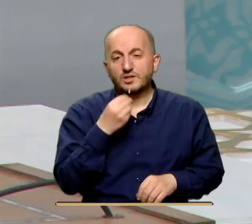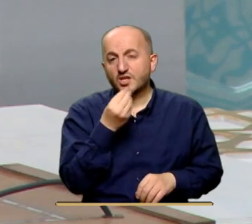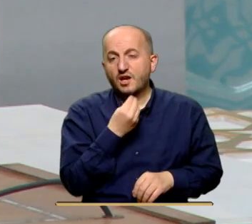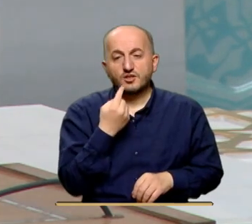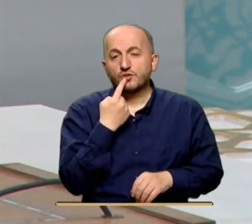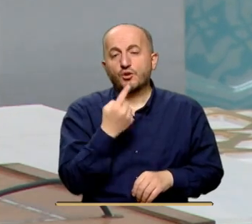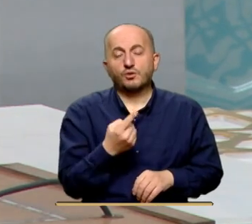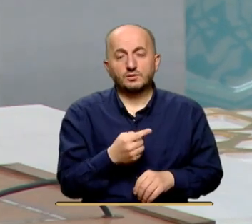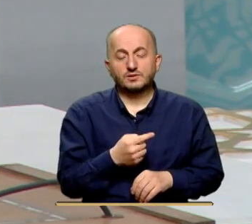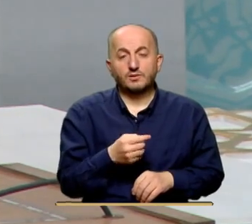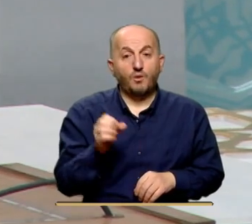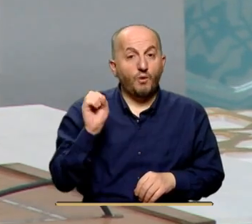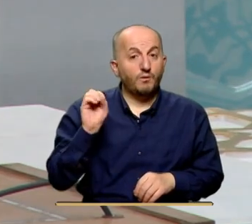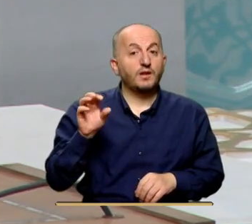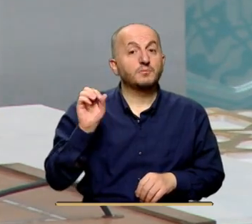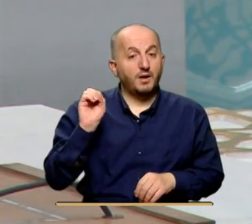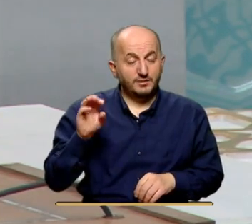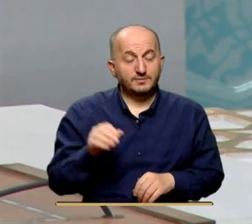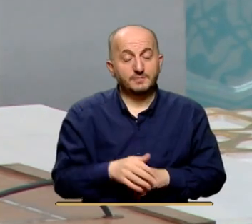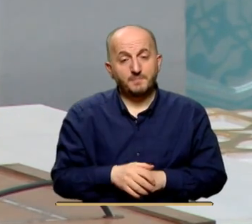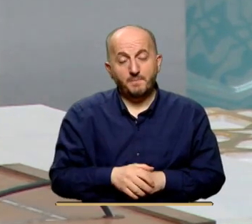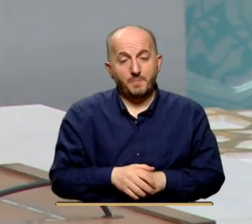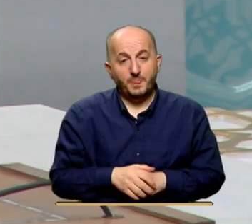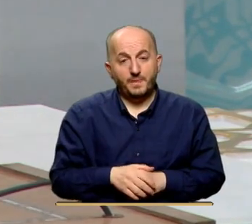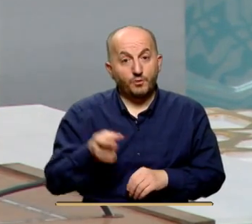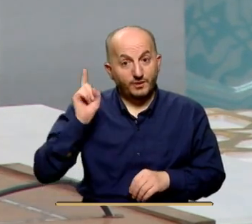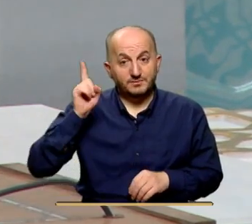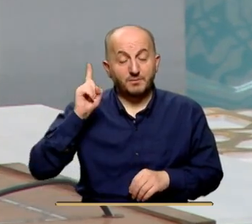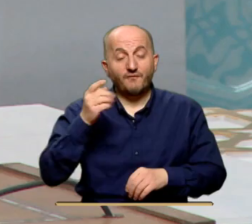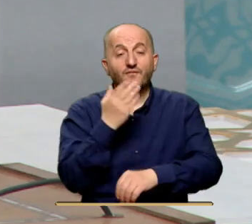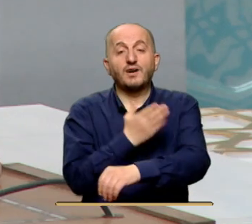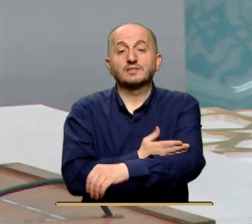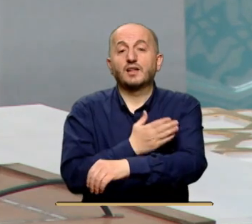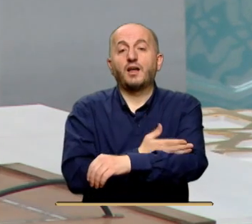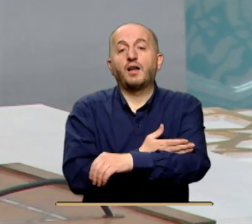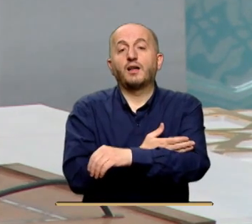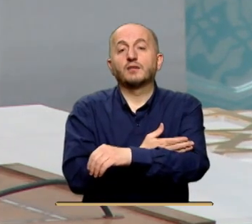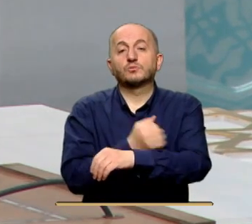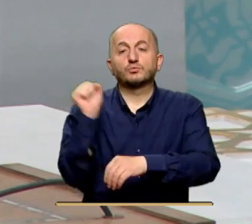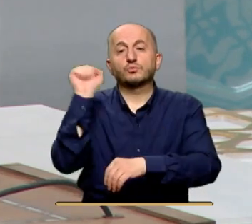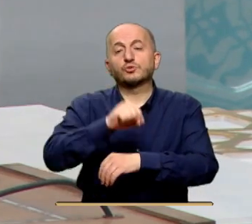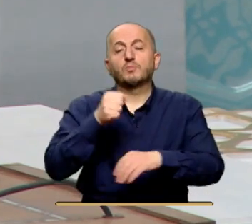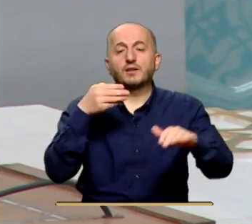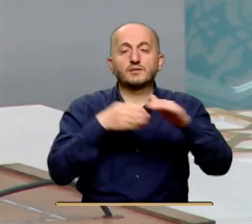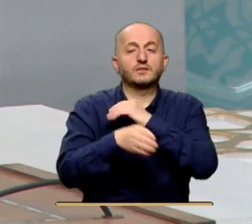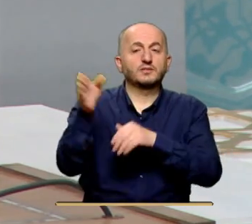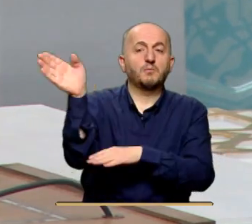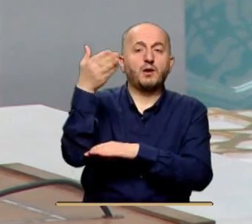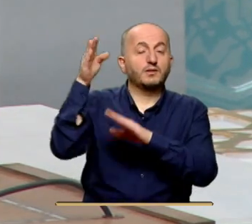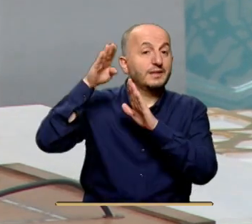ki, muallim efendi, vatan elden giderse, bayrak